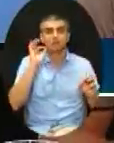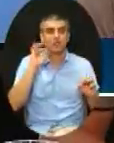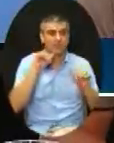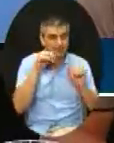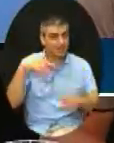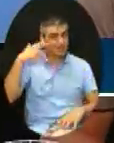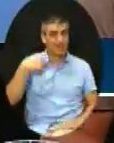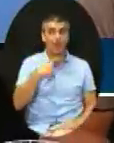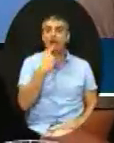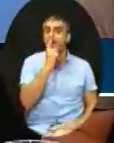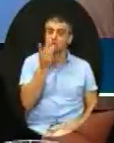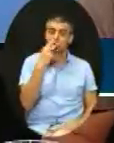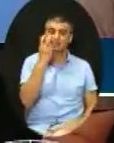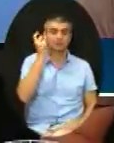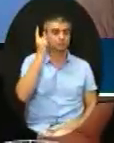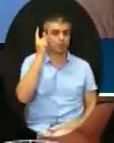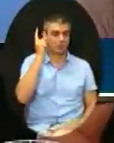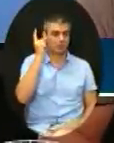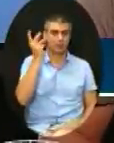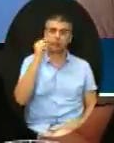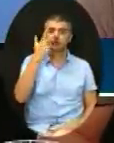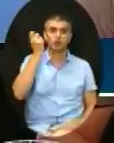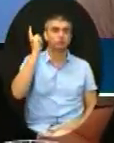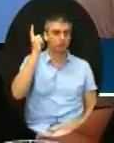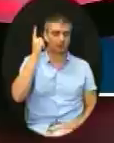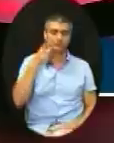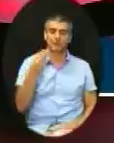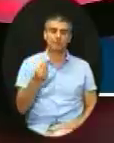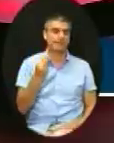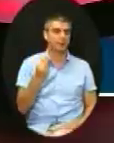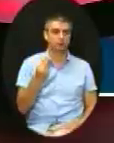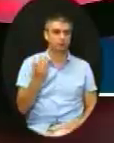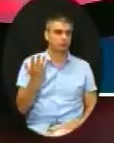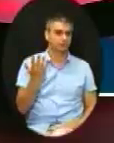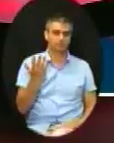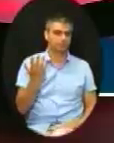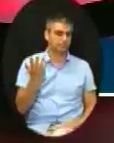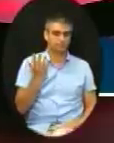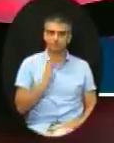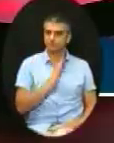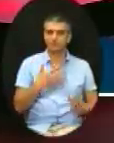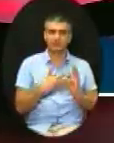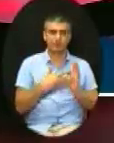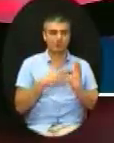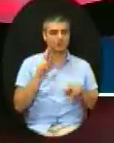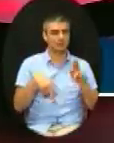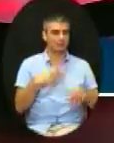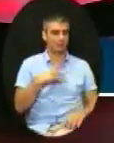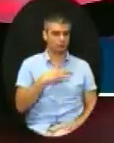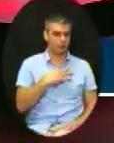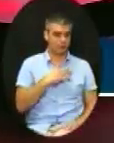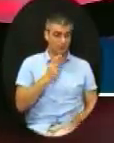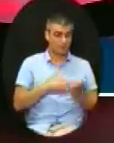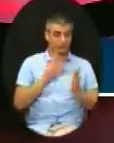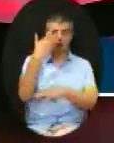שהזעקה שתהיה אמרנו לכם בעוד 20 שנה, בעוד 30 שנה, זה משהו שהוא מתחת לכל ביקורת הטיפול המדיני שלנו. כי זה